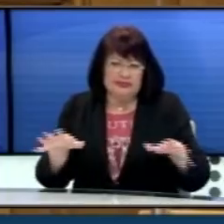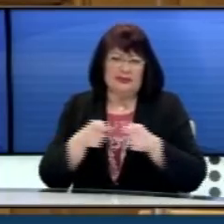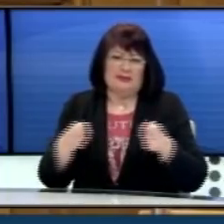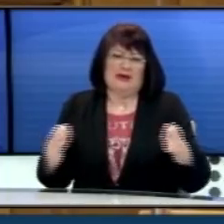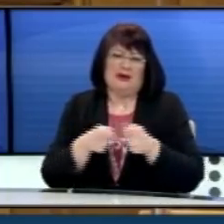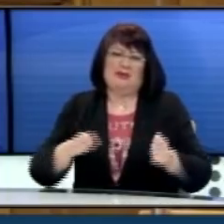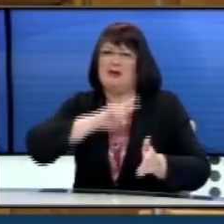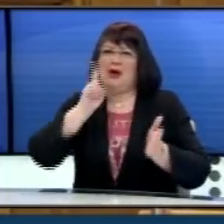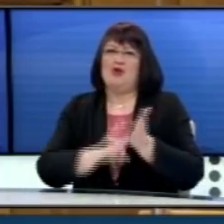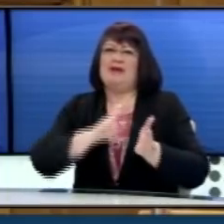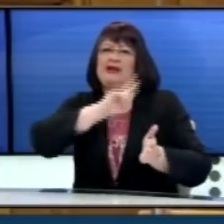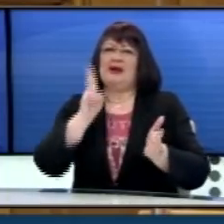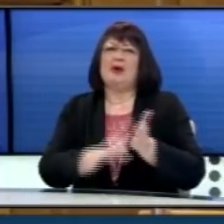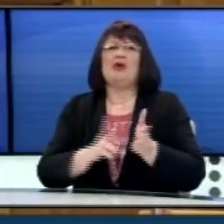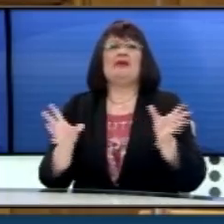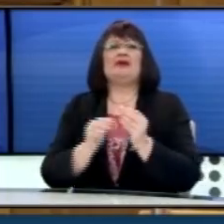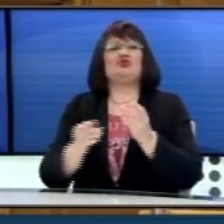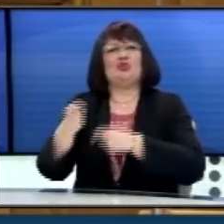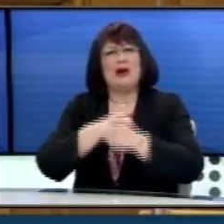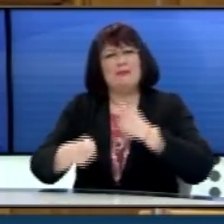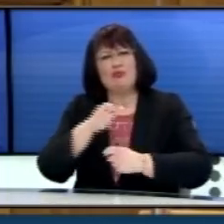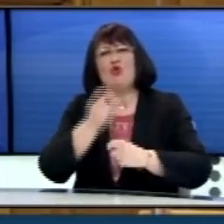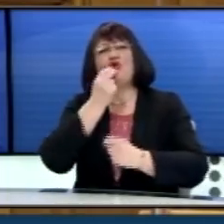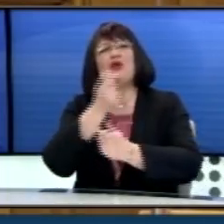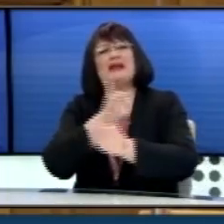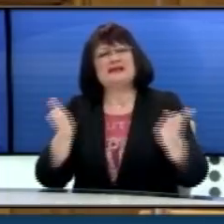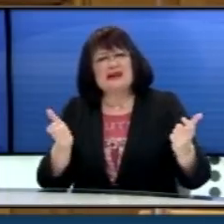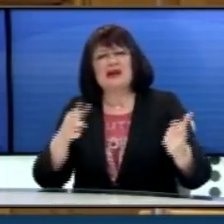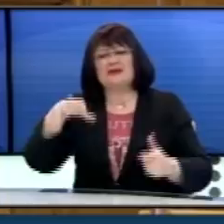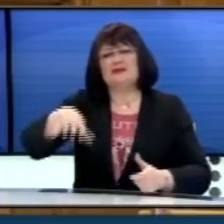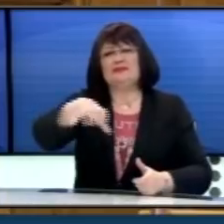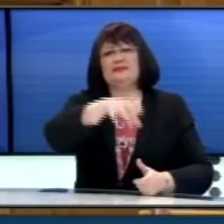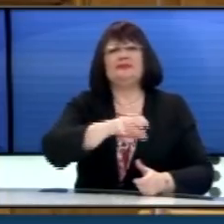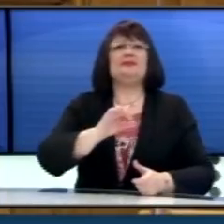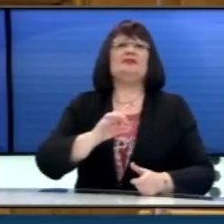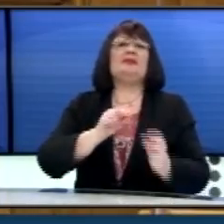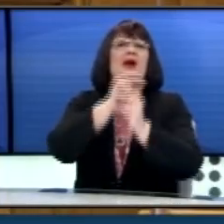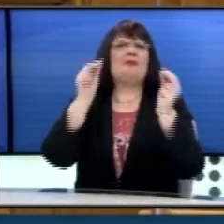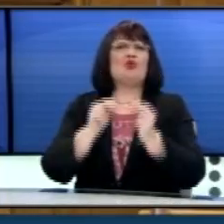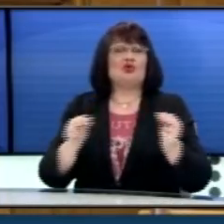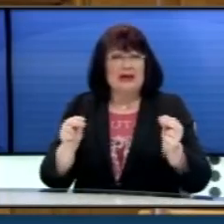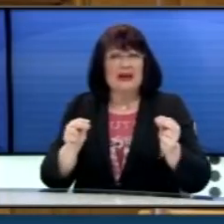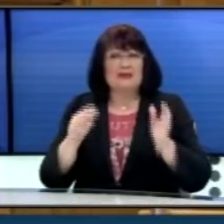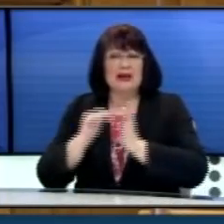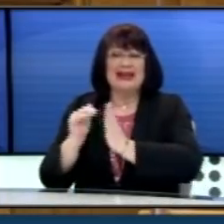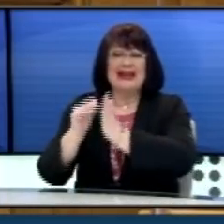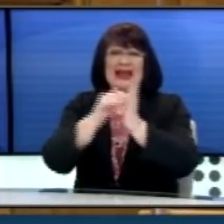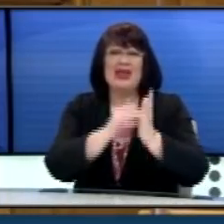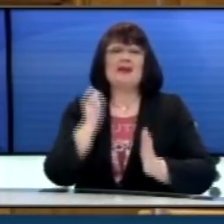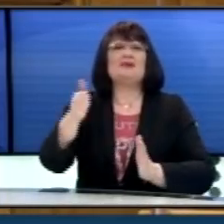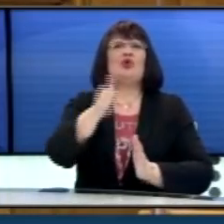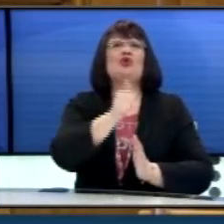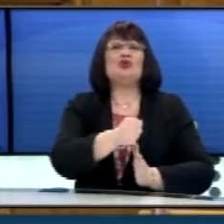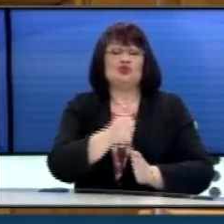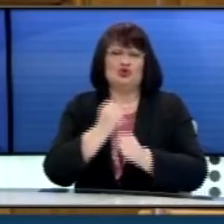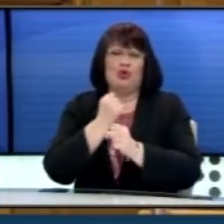μέτρων περιορισμού που πήρατε στο εμπόριο, στην εστίαση, αλλού, οδηγώντας χιλιάδες αυτοαπασχολούμενους σε